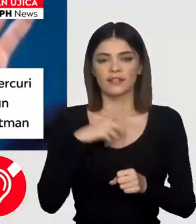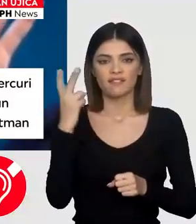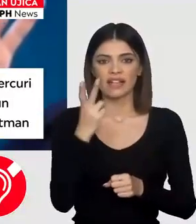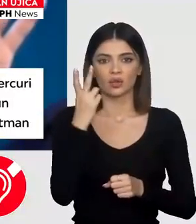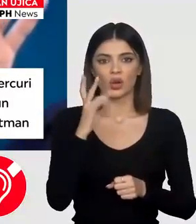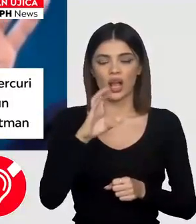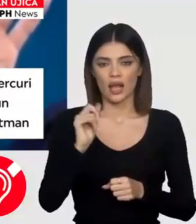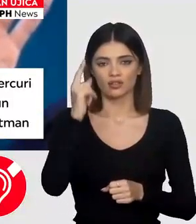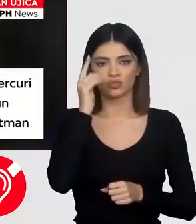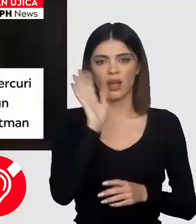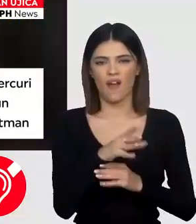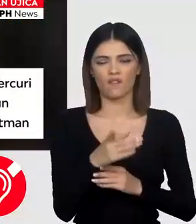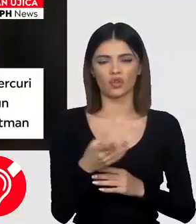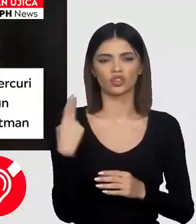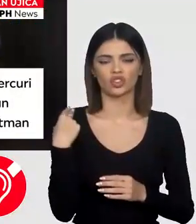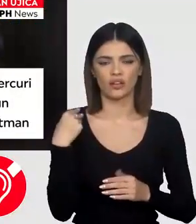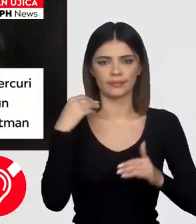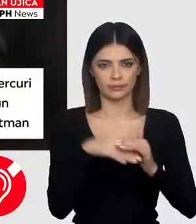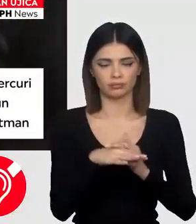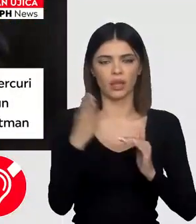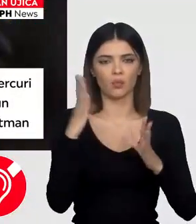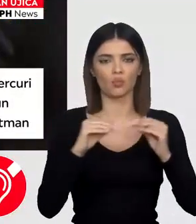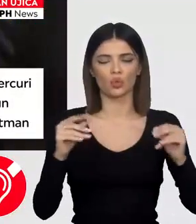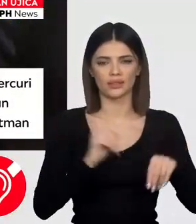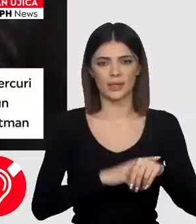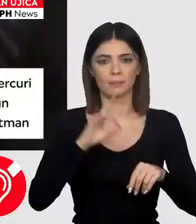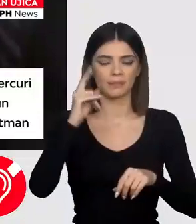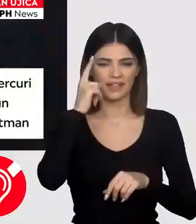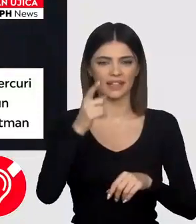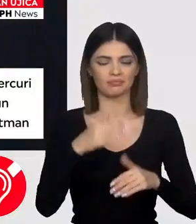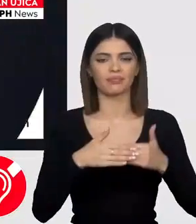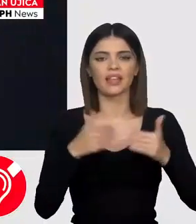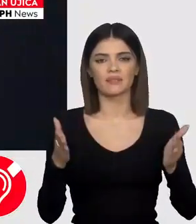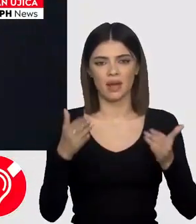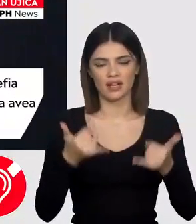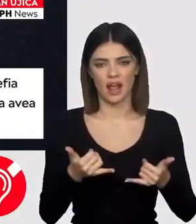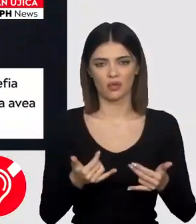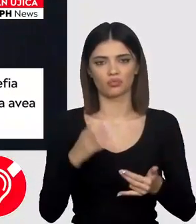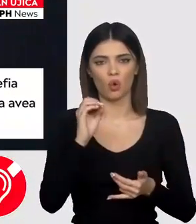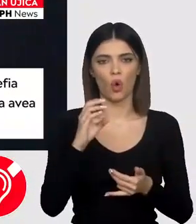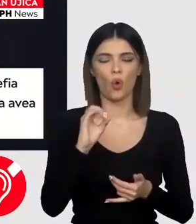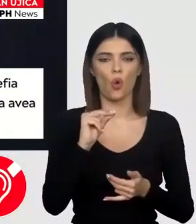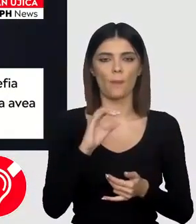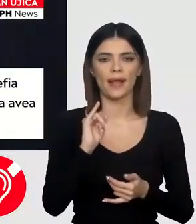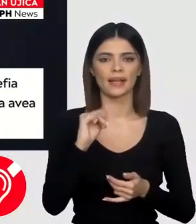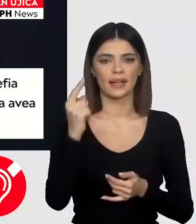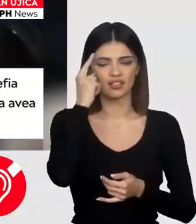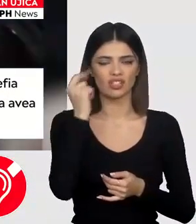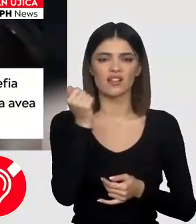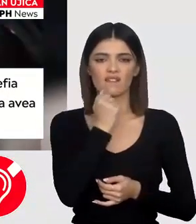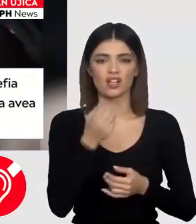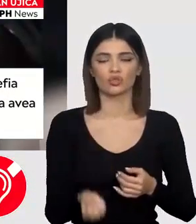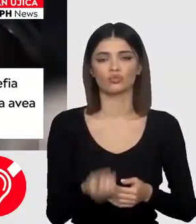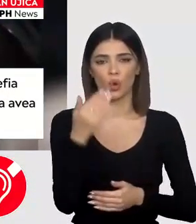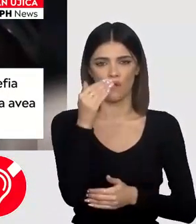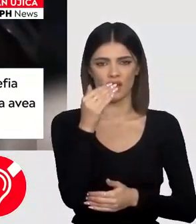fost CEO interimal, însă foarte probabil se va despărți de OpenAI, cu atât mai mult cu cât au apărut seara zvonuri că vrea